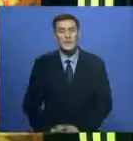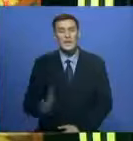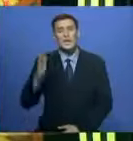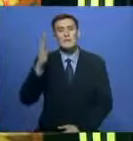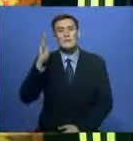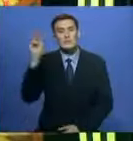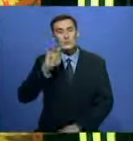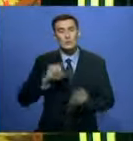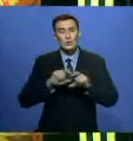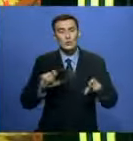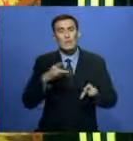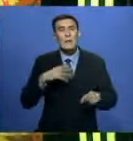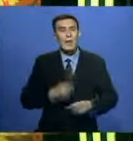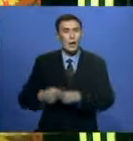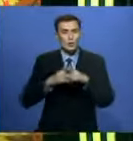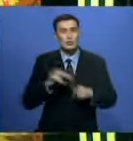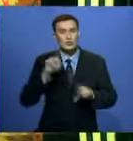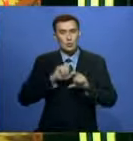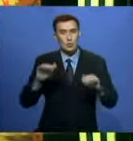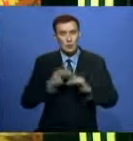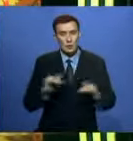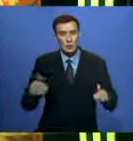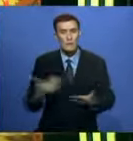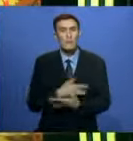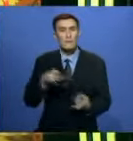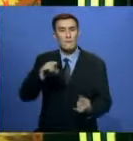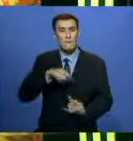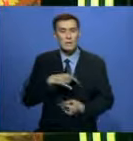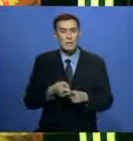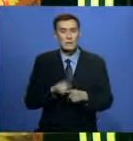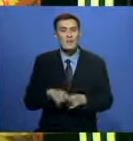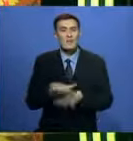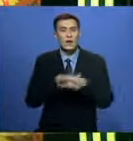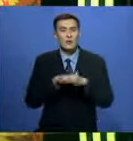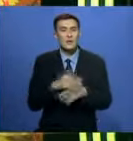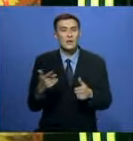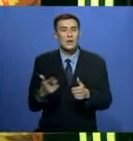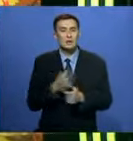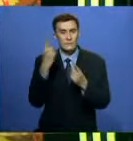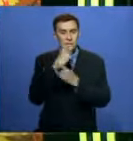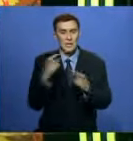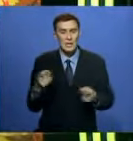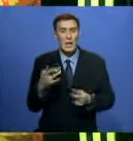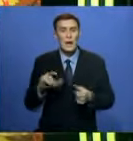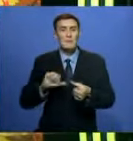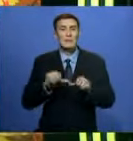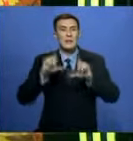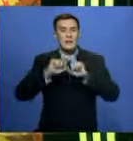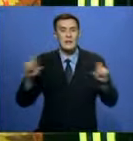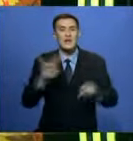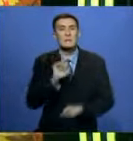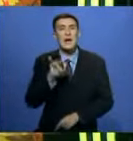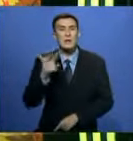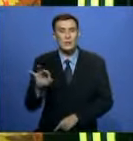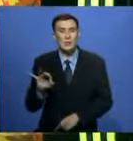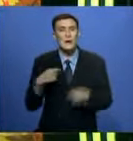В предстоящем учебном году белорусских школьников оденут в новую форму, за которой в народе уже прочно утвердилось определение «нано».